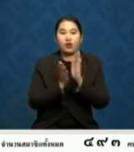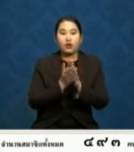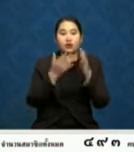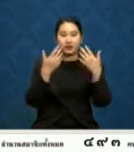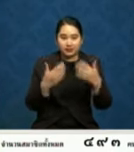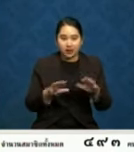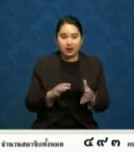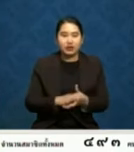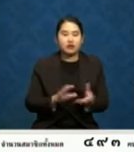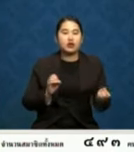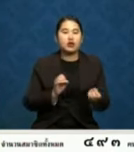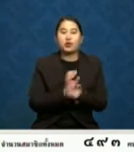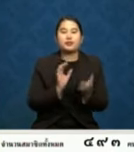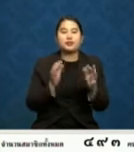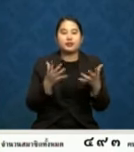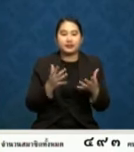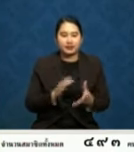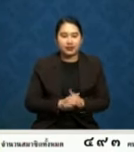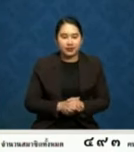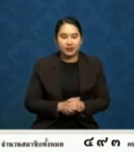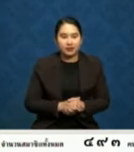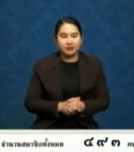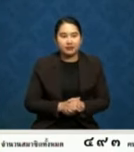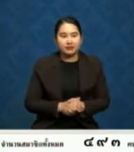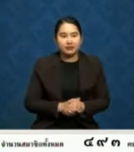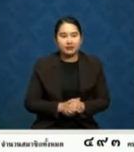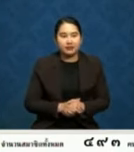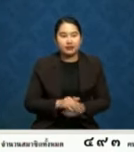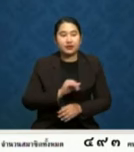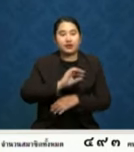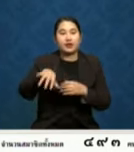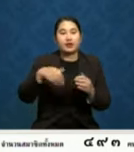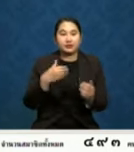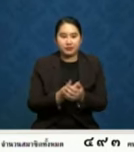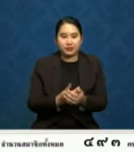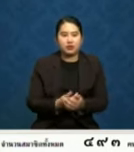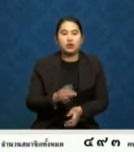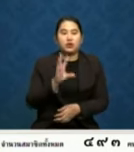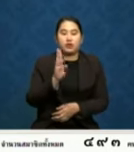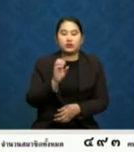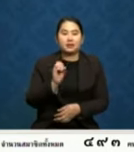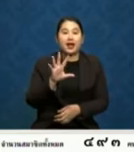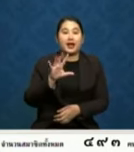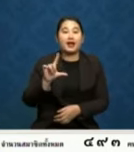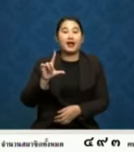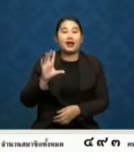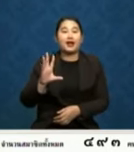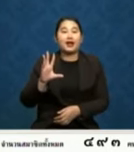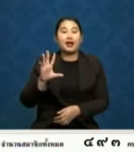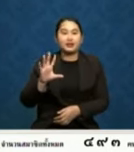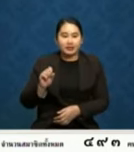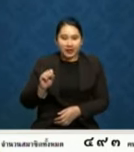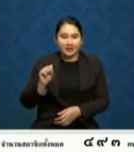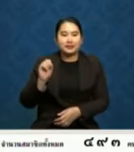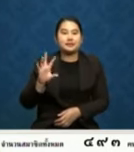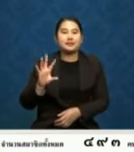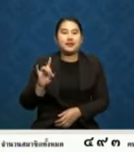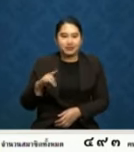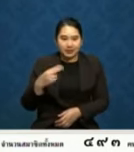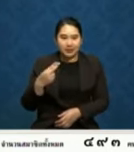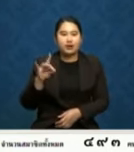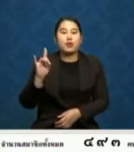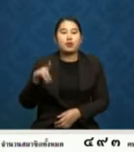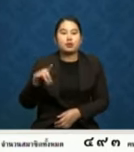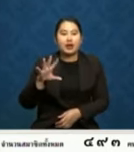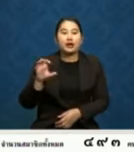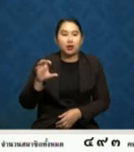แล้วนะครับที่จะไม่กระทบกบเนื้องานนะครับเป็นจำนวนทั้งสิ้นนะครับ 65 ,5865นะครับ